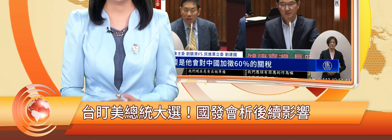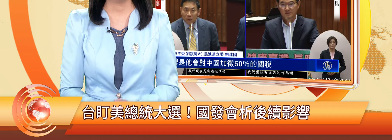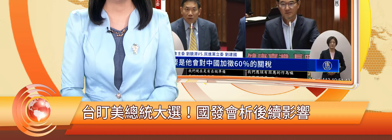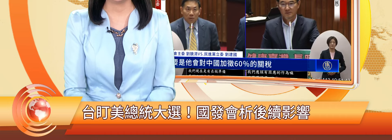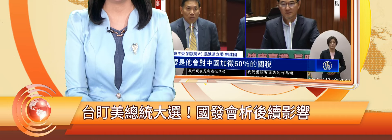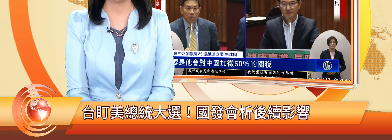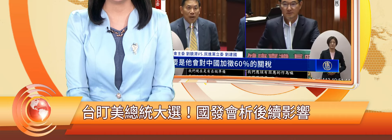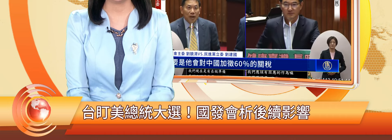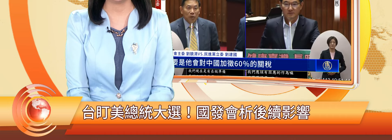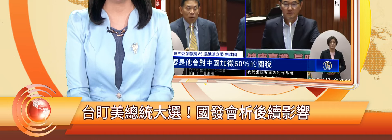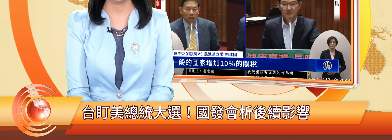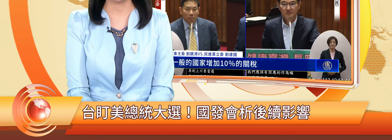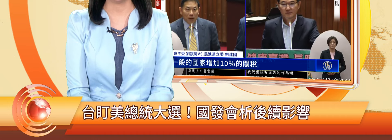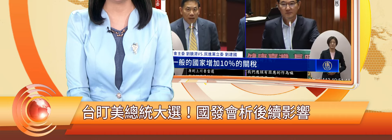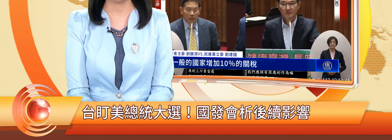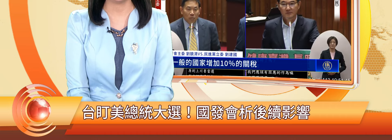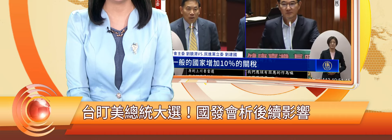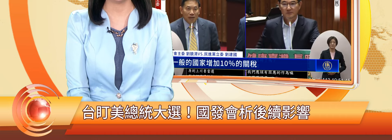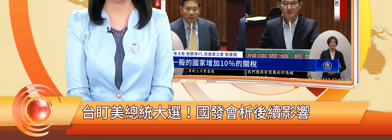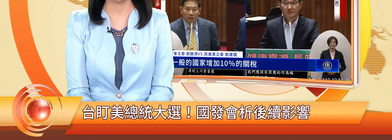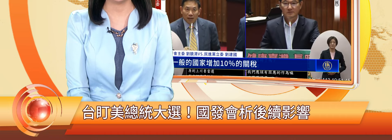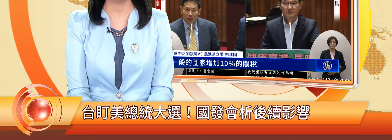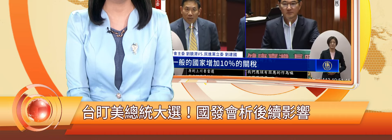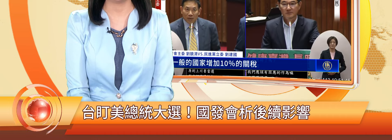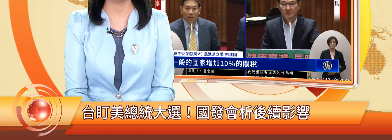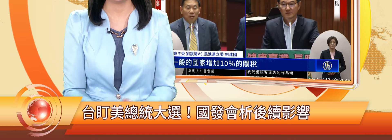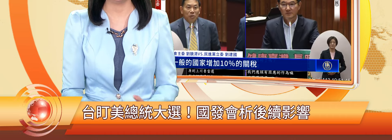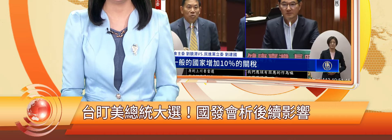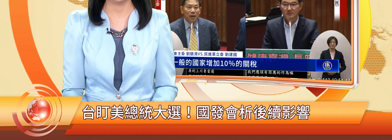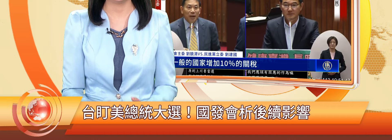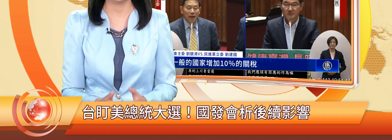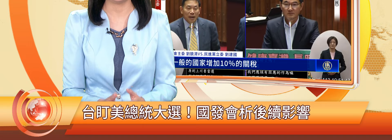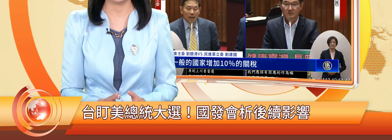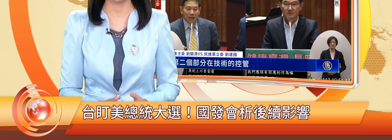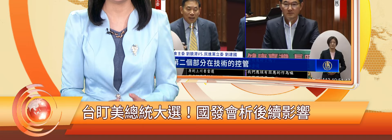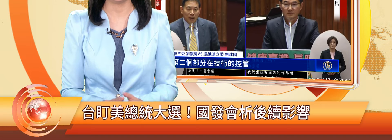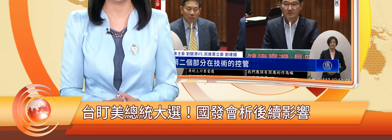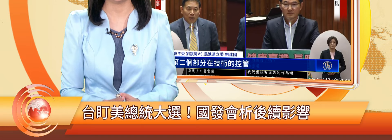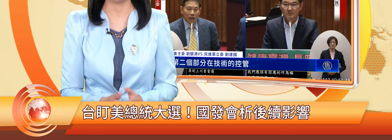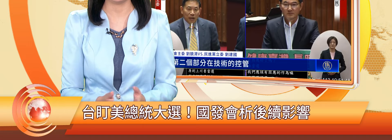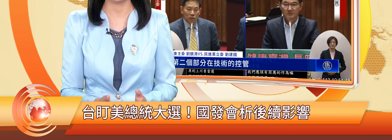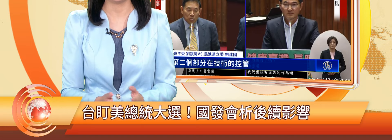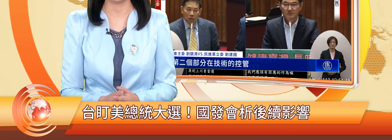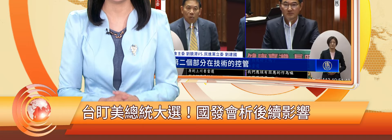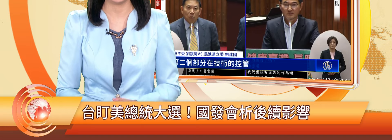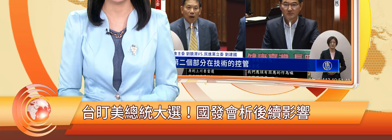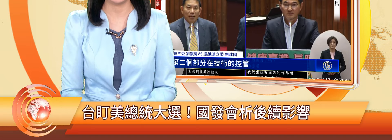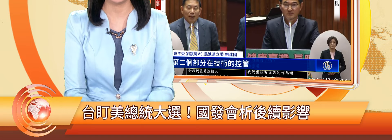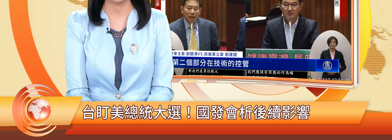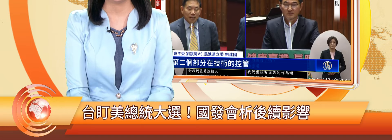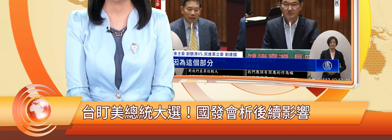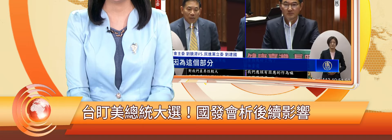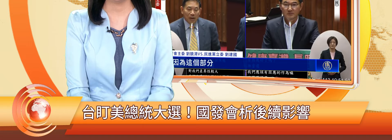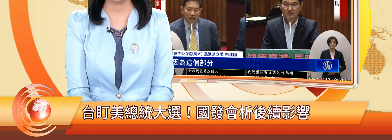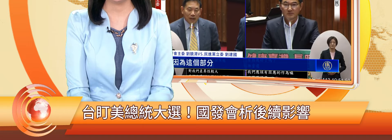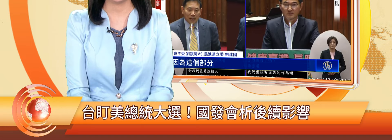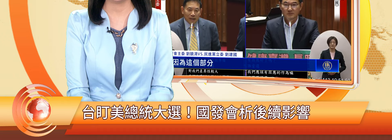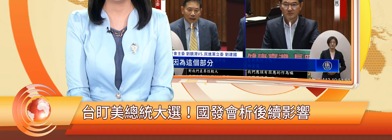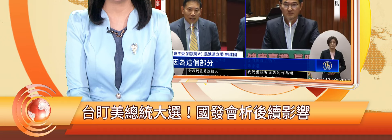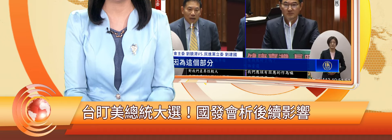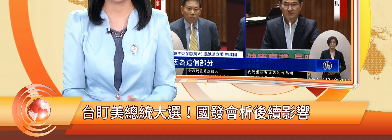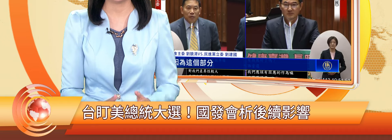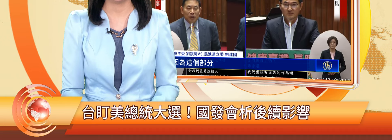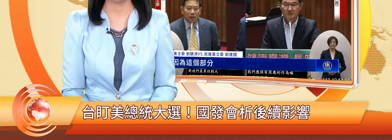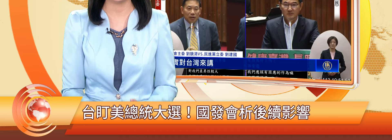国发会主委刘进清评估，如果贺锦丽当选，延续现任的拜登政策，变动不会太大。如果川普